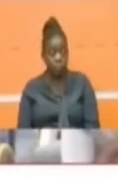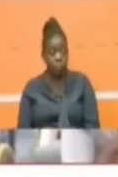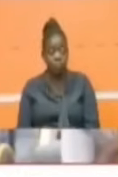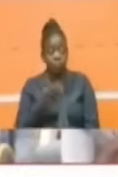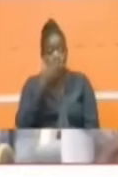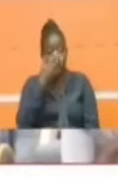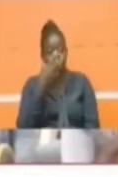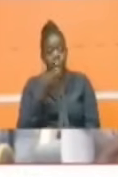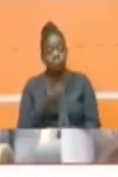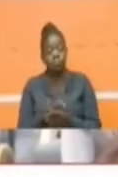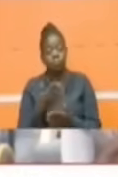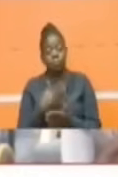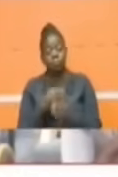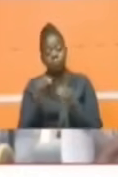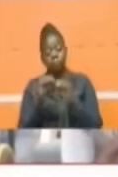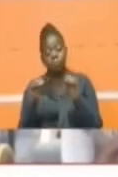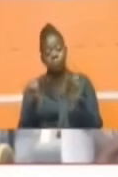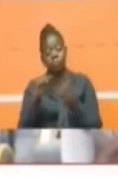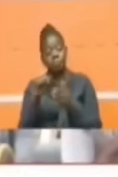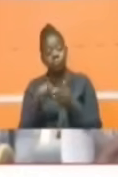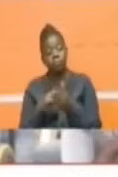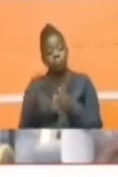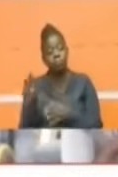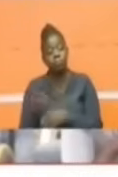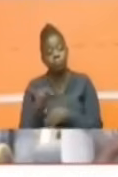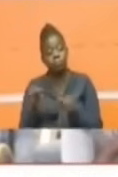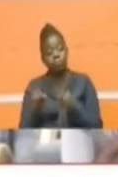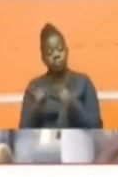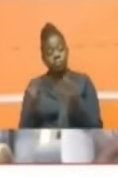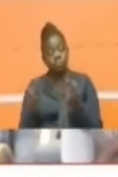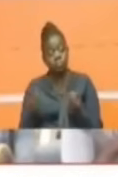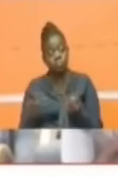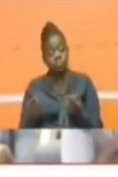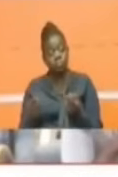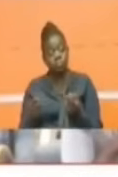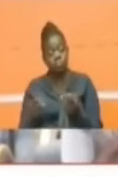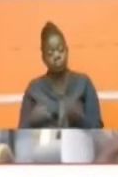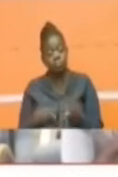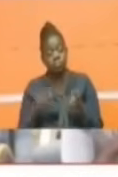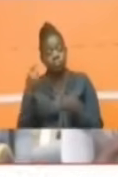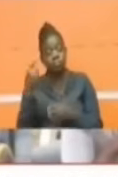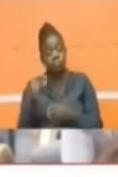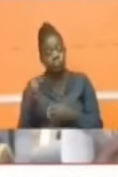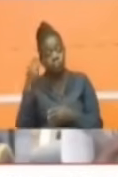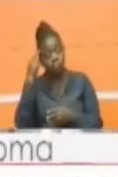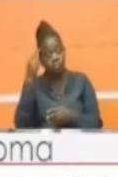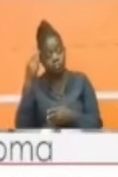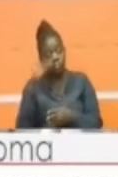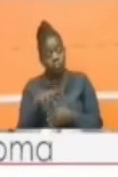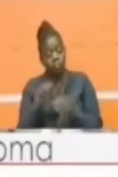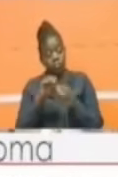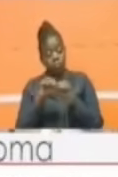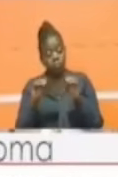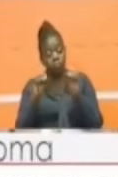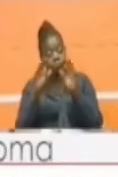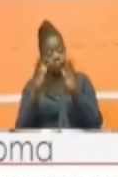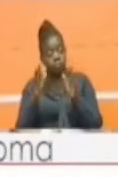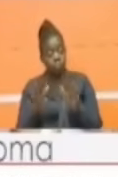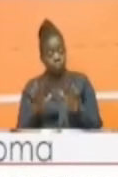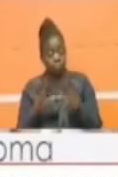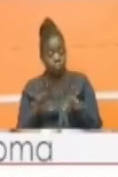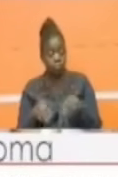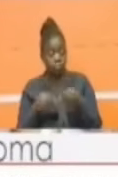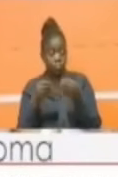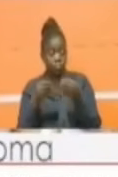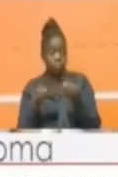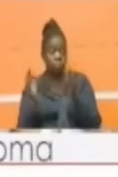training center like this But it's also another to get out quality output from the trainees. So we give